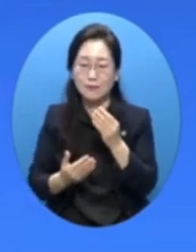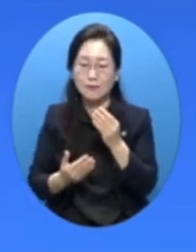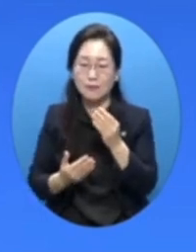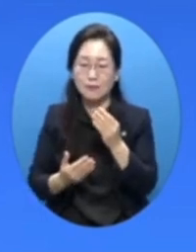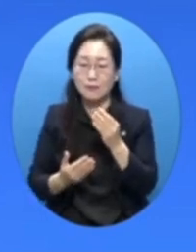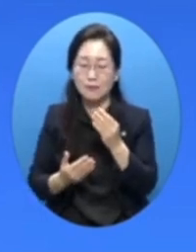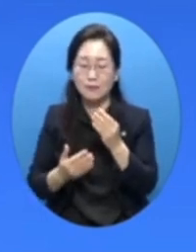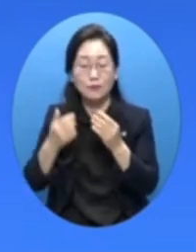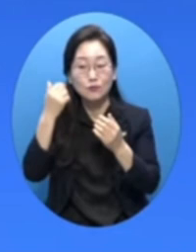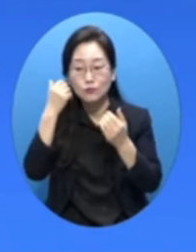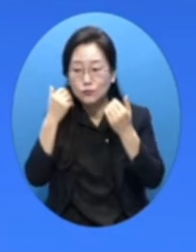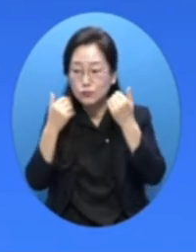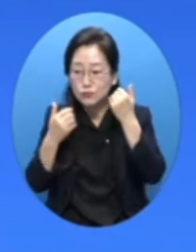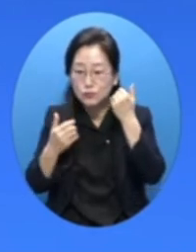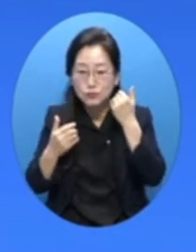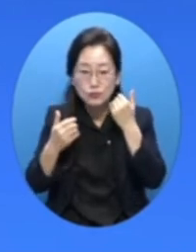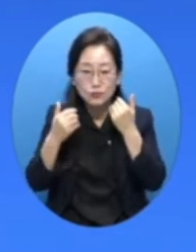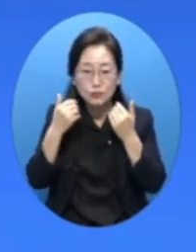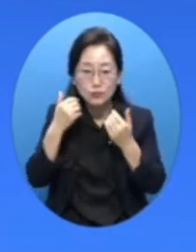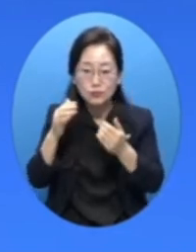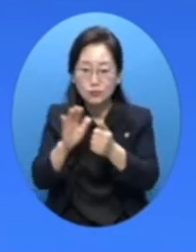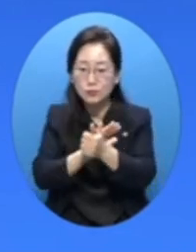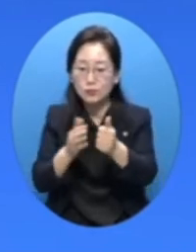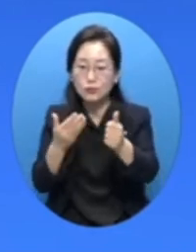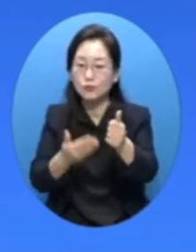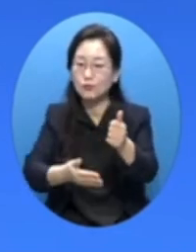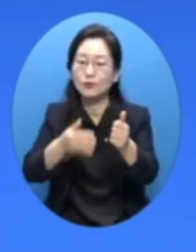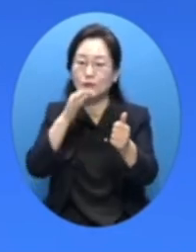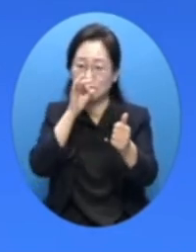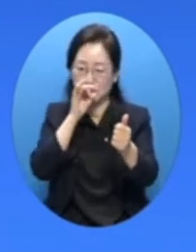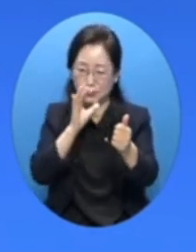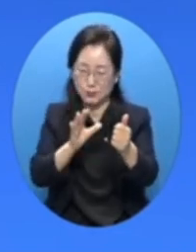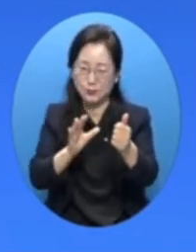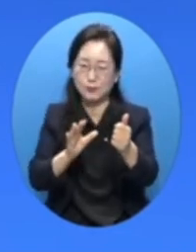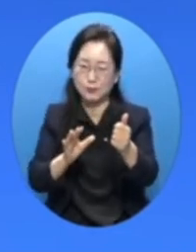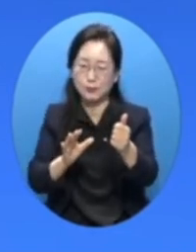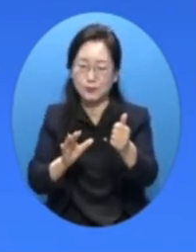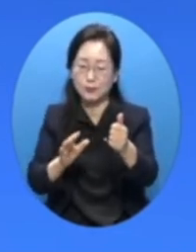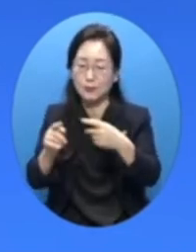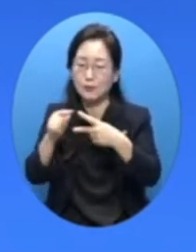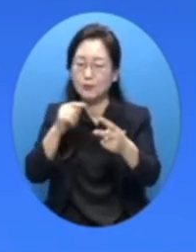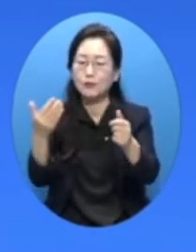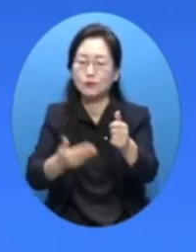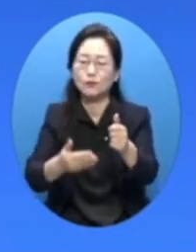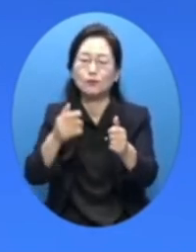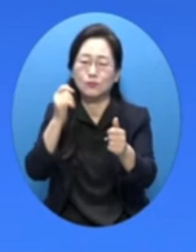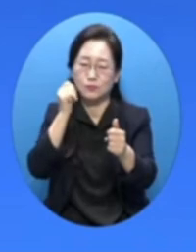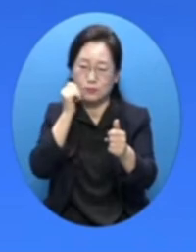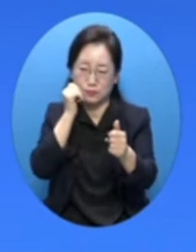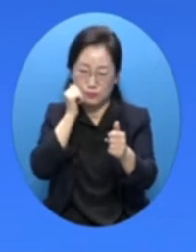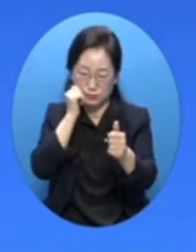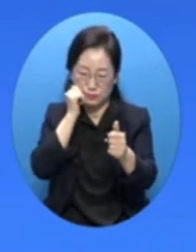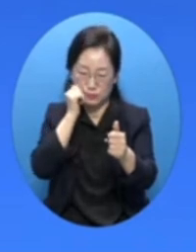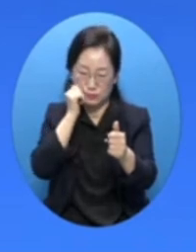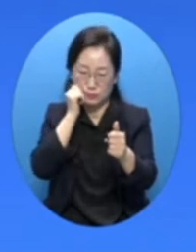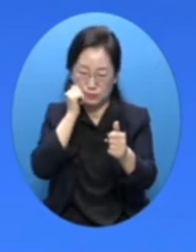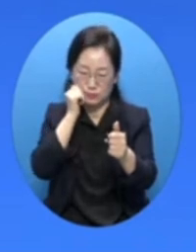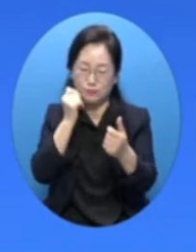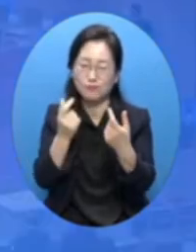그 누구도 위로를 해줄 수도 없고 이해를 할 수도 없는 그런 어려움에 그는 처하게